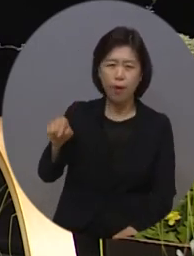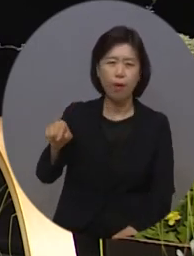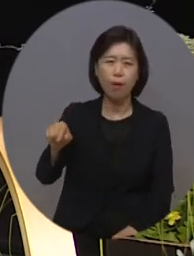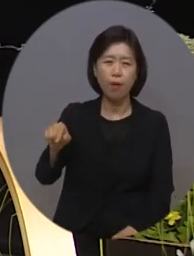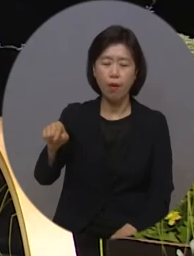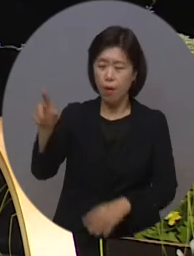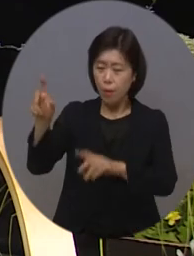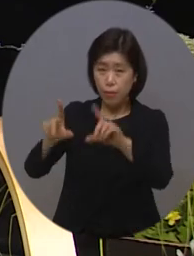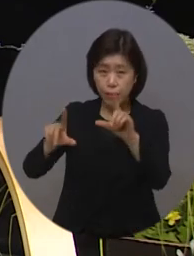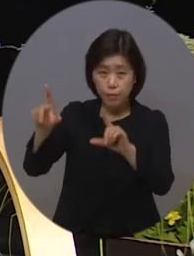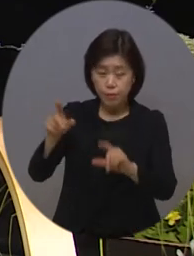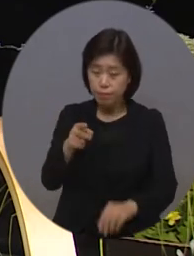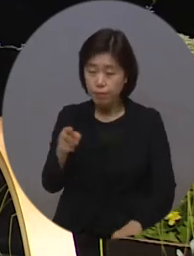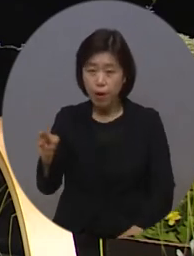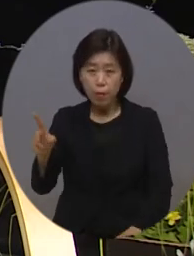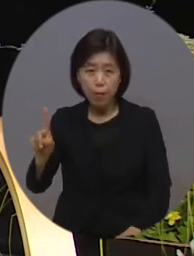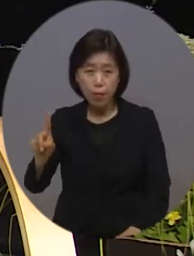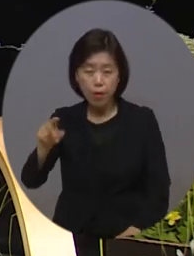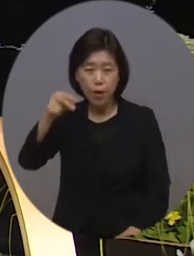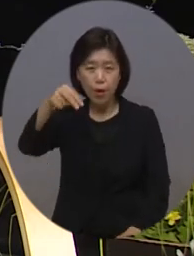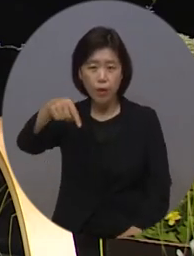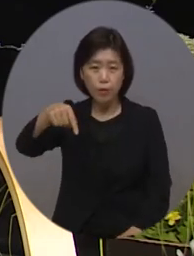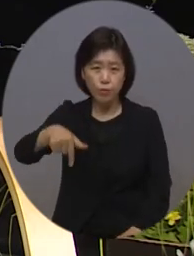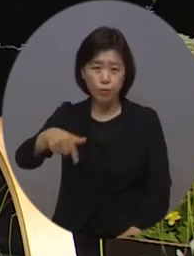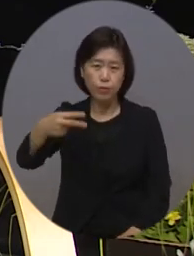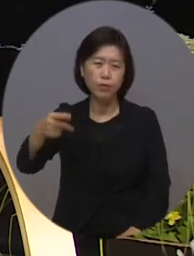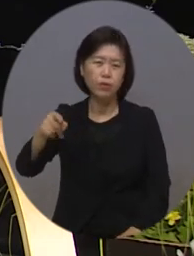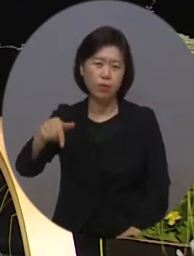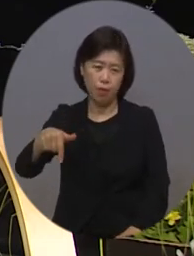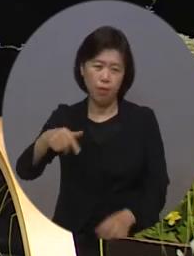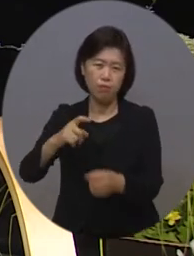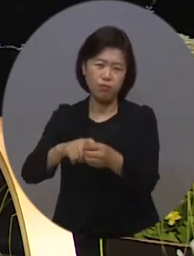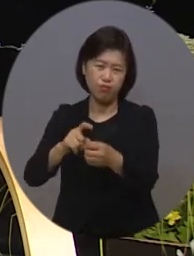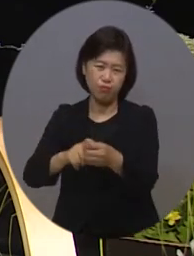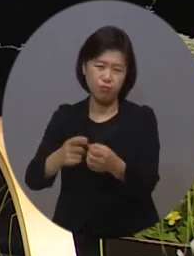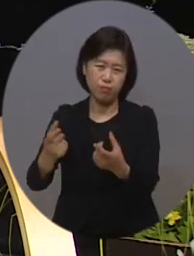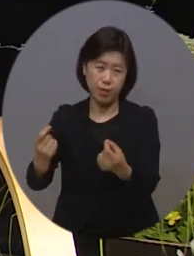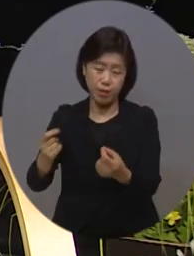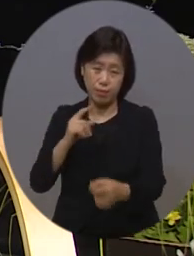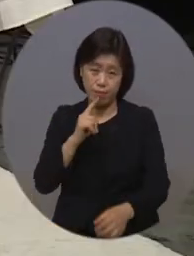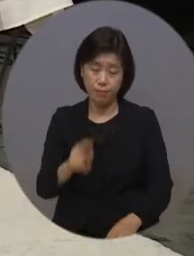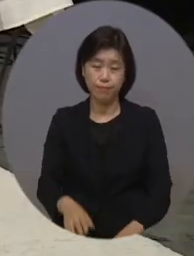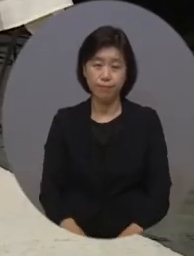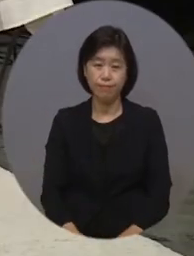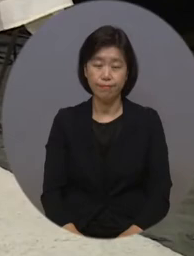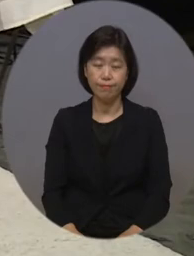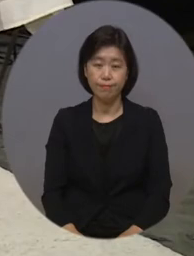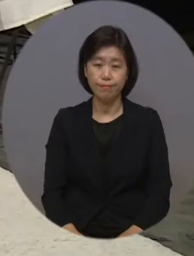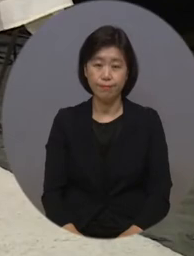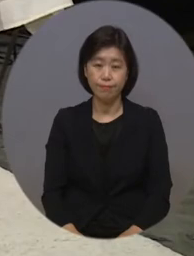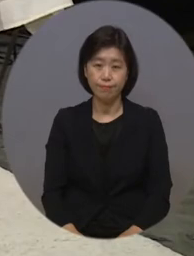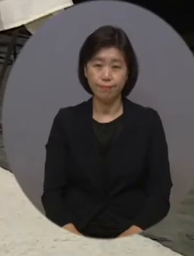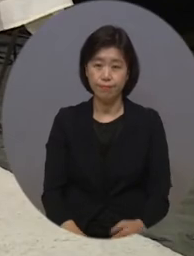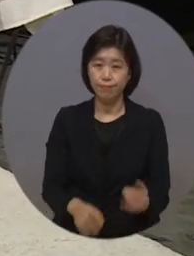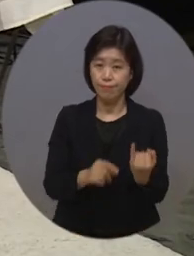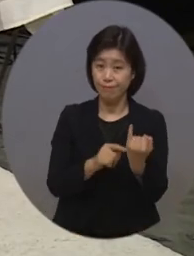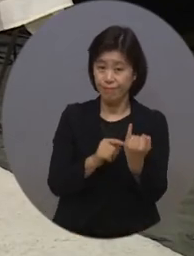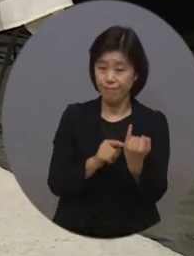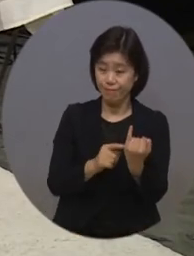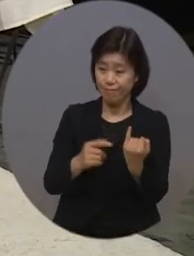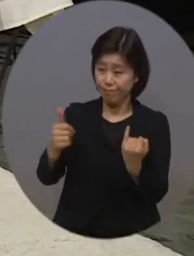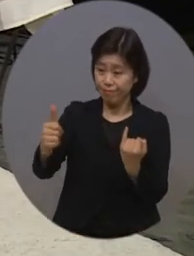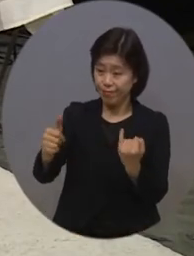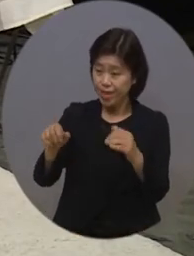그 쑥떡은 이파리가 씹혀나와 뱉어버린 쑥떡입니다. 화자가 아버지께 인사하며